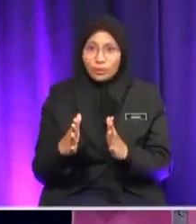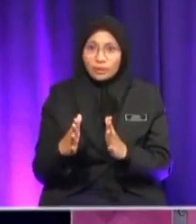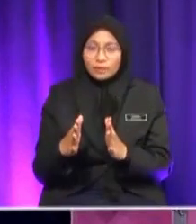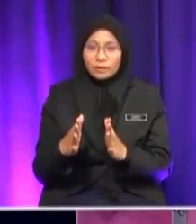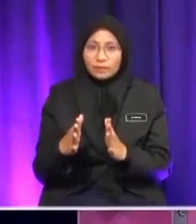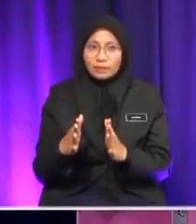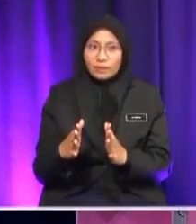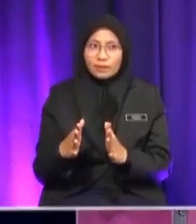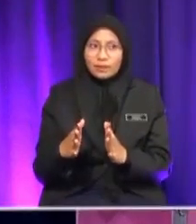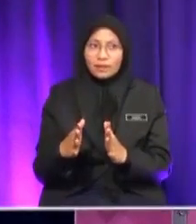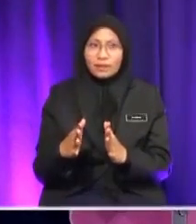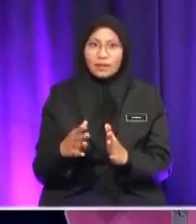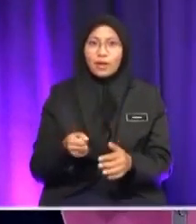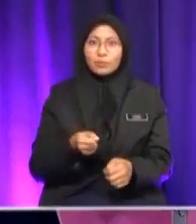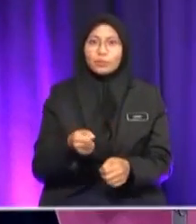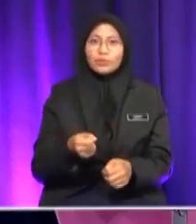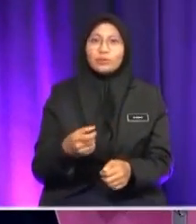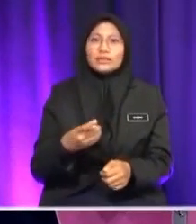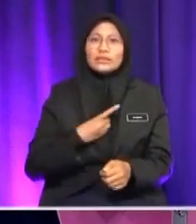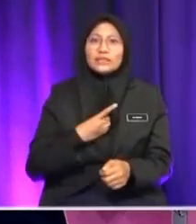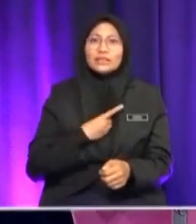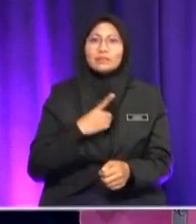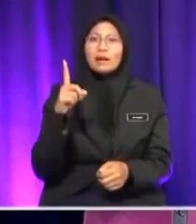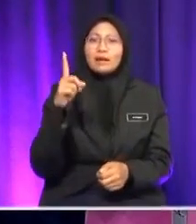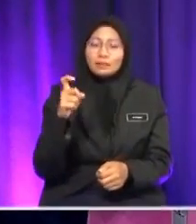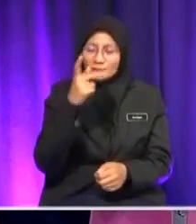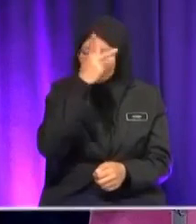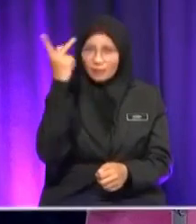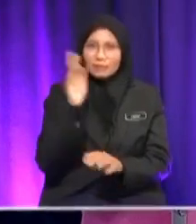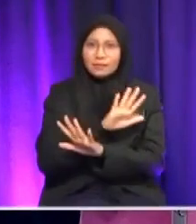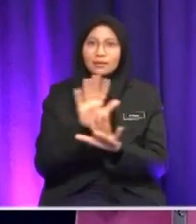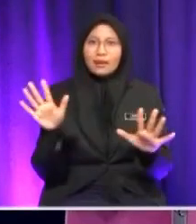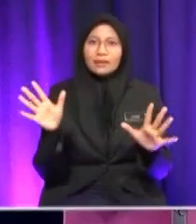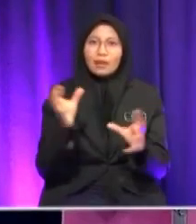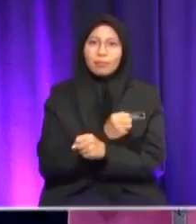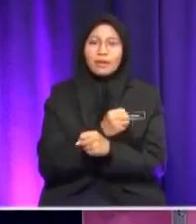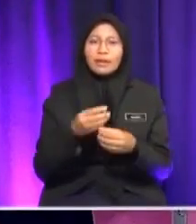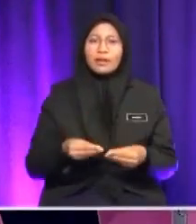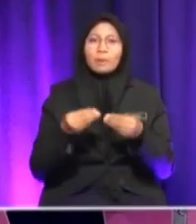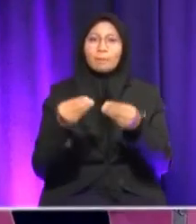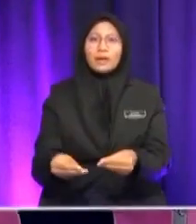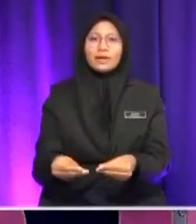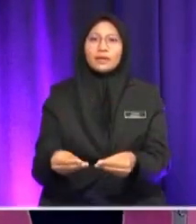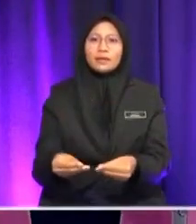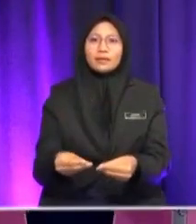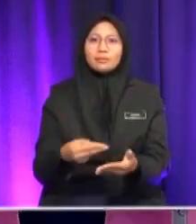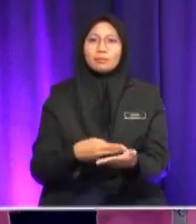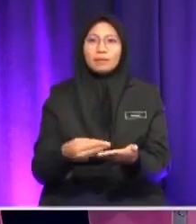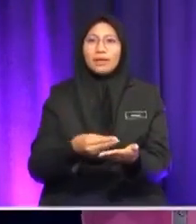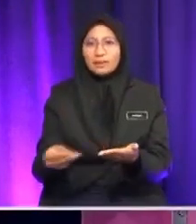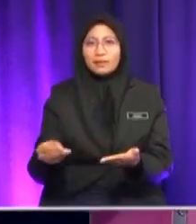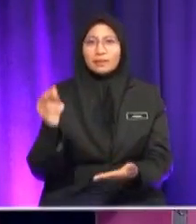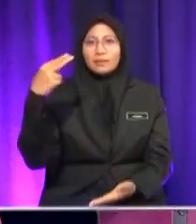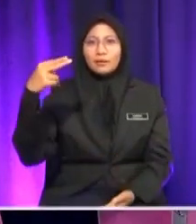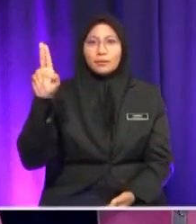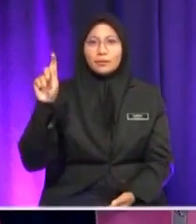muflis, tekanan, tak dapat bayar hutang, malu, lalu dia bunuh diri. Okey, seterusnya pula, kesan